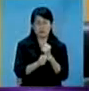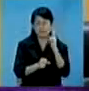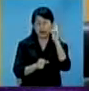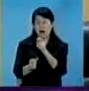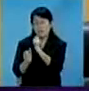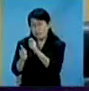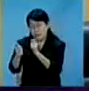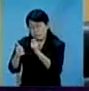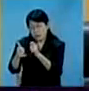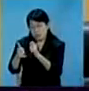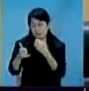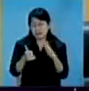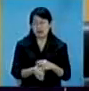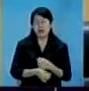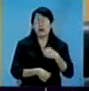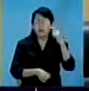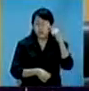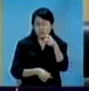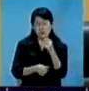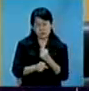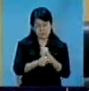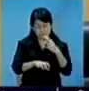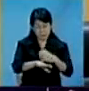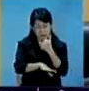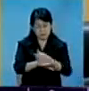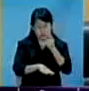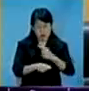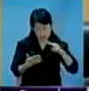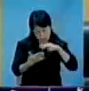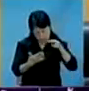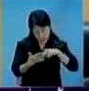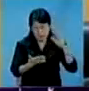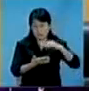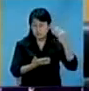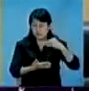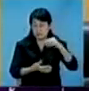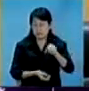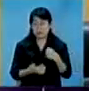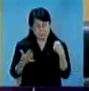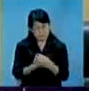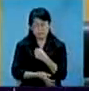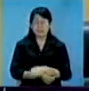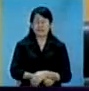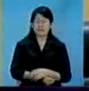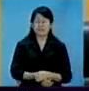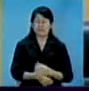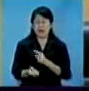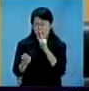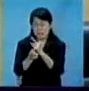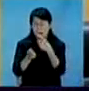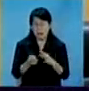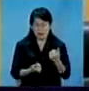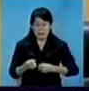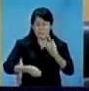ท่านก็ต้องตรวจข่าวหนังสือพิมพ์ทุกวันที่น่าเสียใจก็คือว่าทั้งที่เป็นข่าวอย่างนั้นแล้วท่านก็ยังเอามาพูดมาย้ำเพื่อทำ